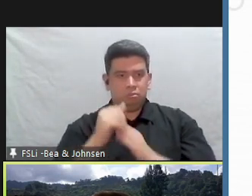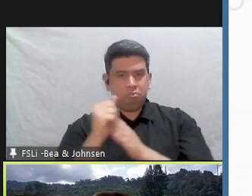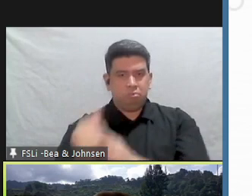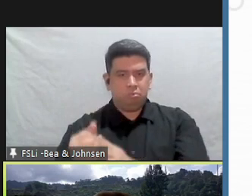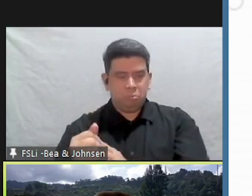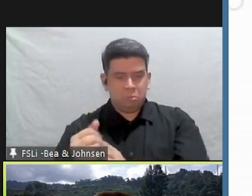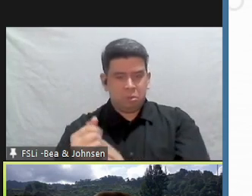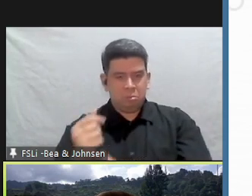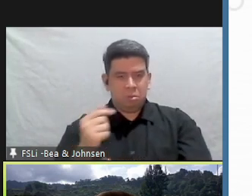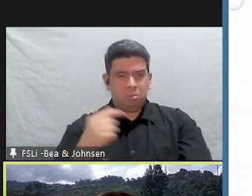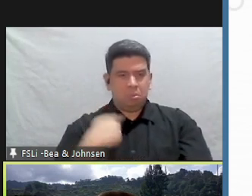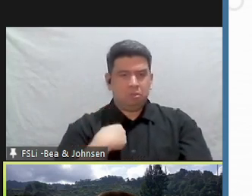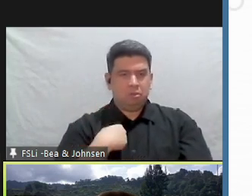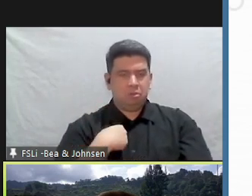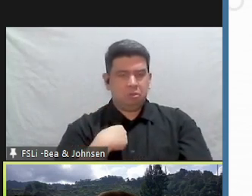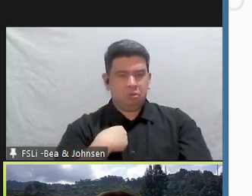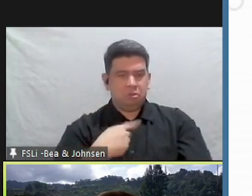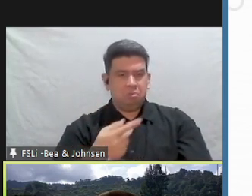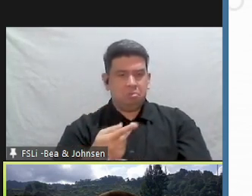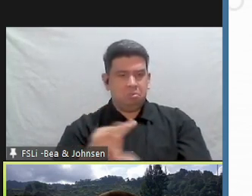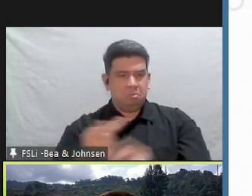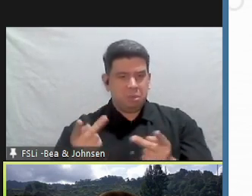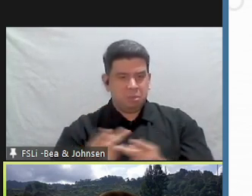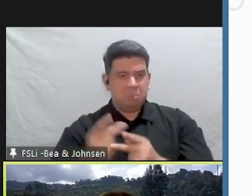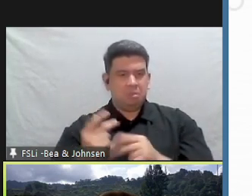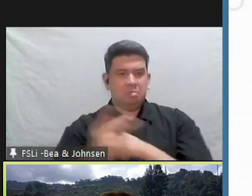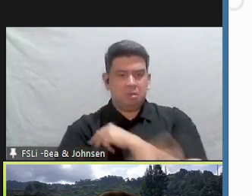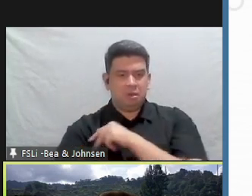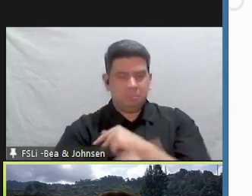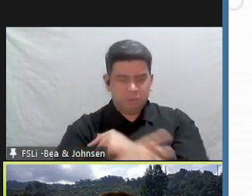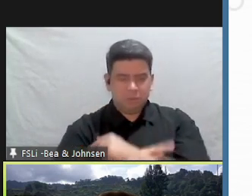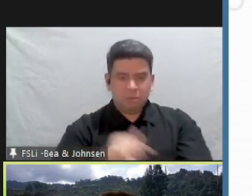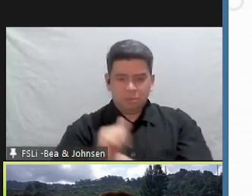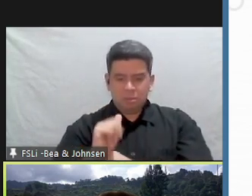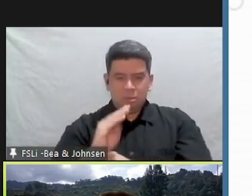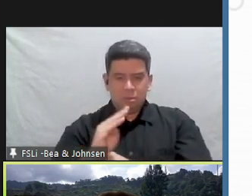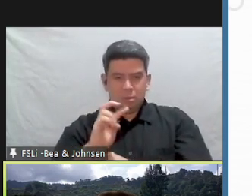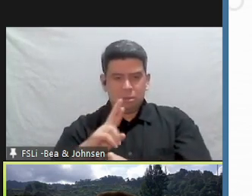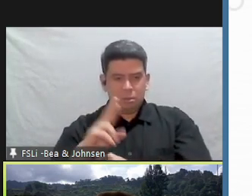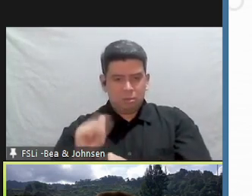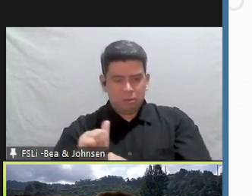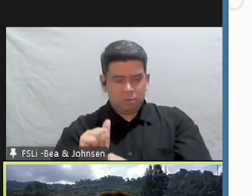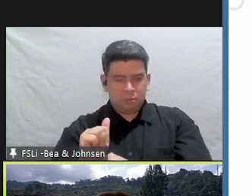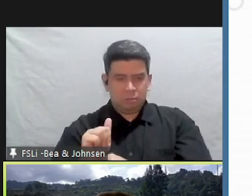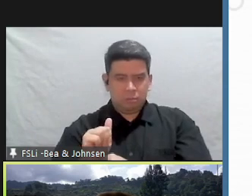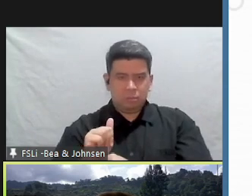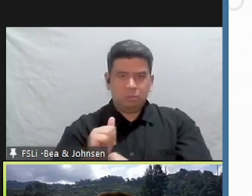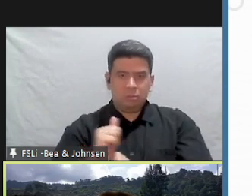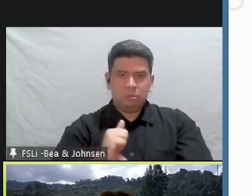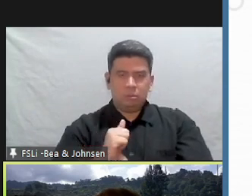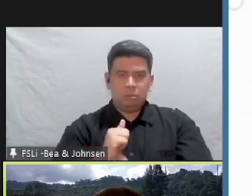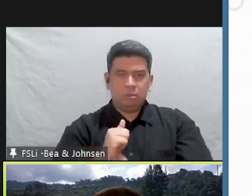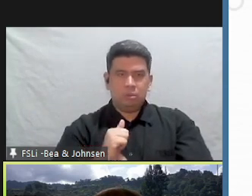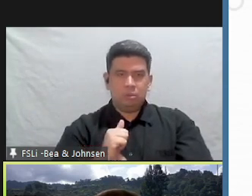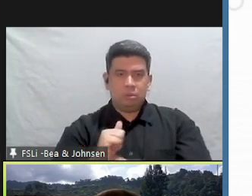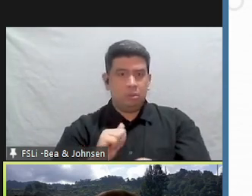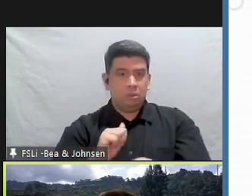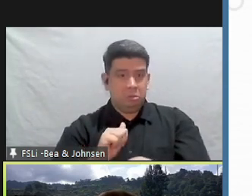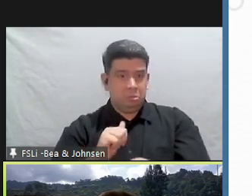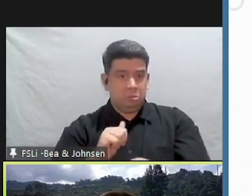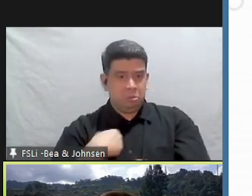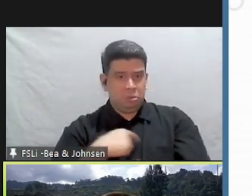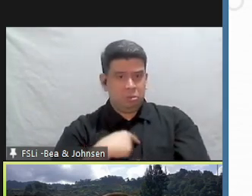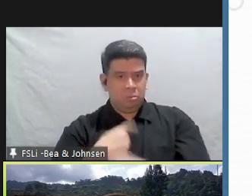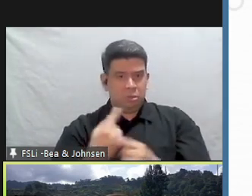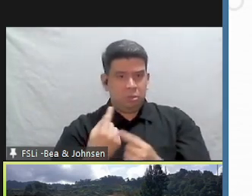at marami kaming ginawang materials. Bakit naman binabaliwala nila ang ginawa natin, ang ginawa namin? Ano? So ang